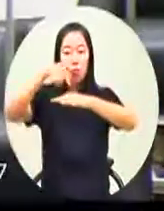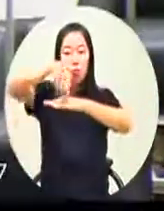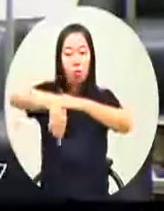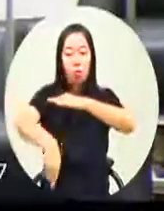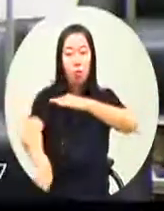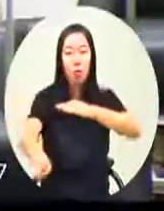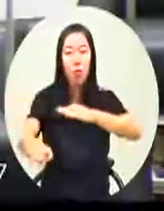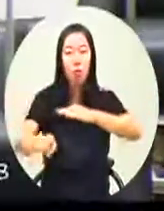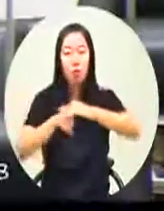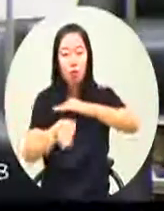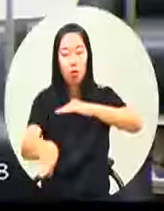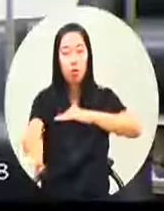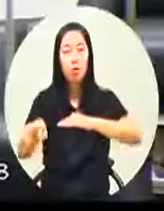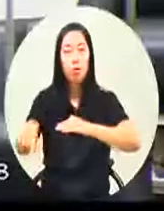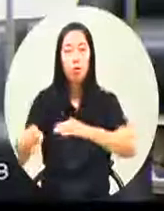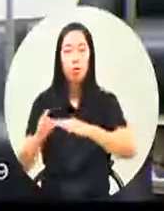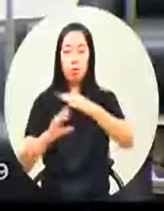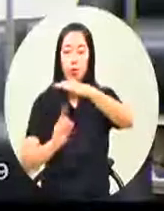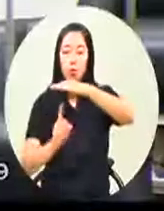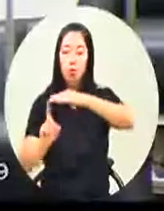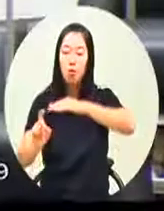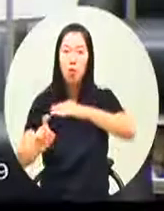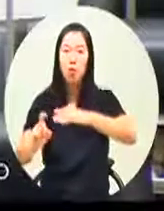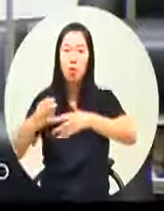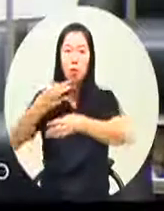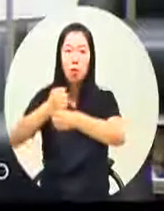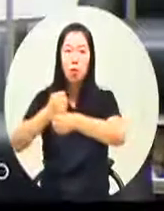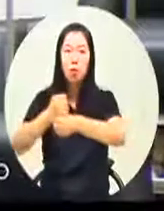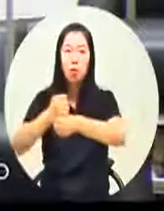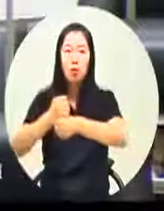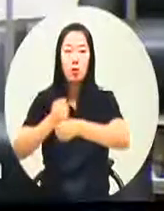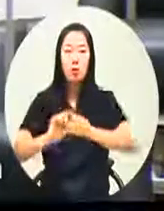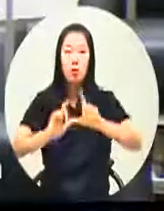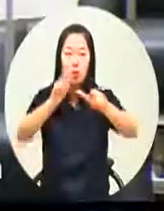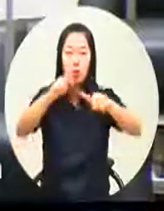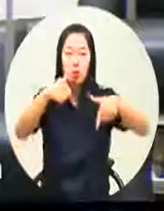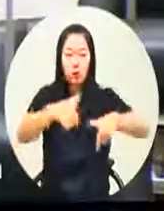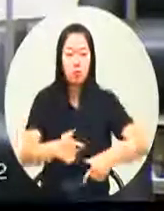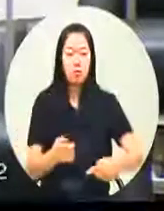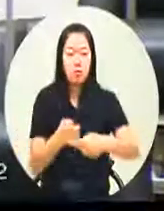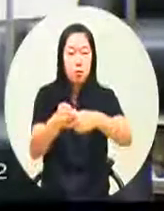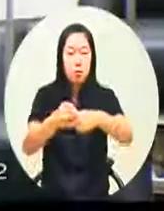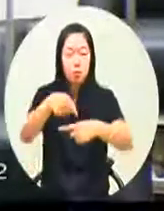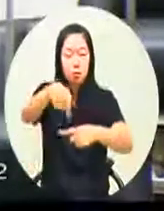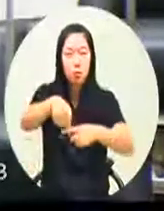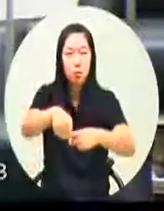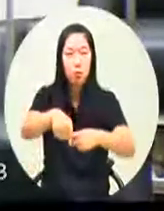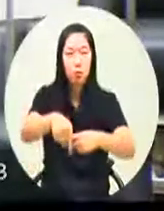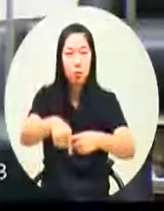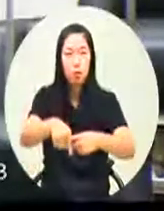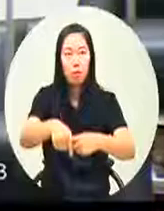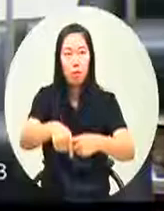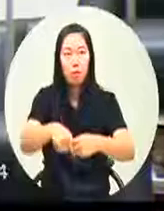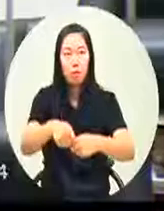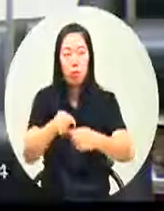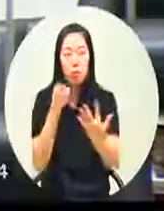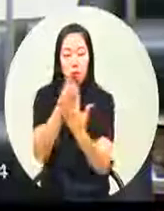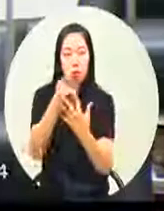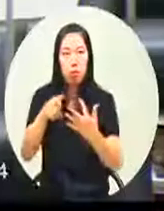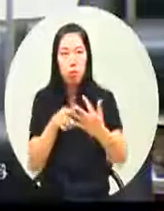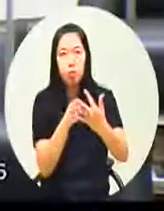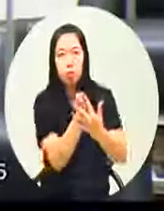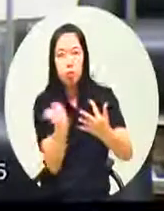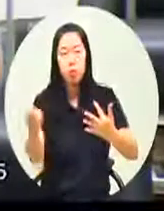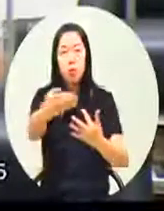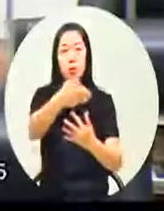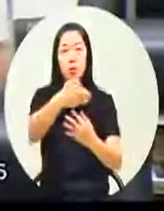候又跟十号道路由东往西的在交汇的时候，要他有些人可能进来要插进来，要到